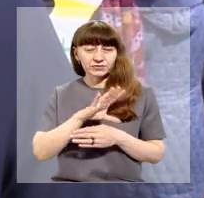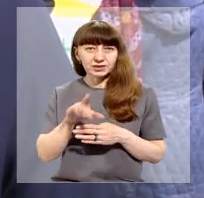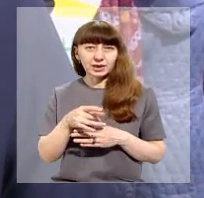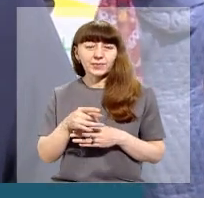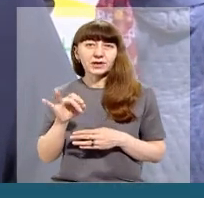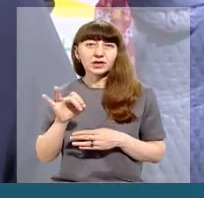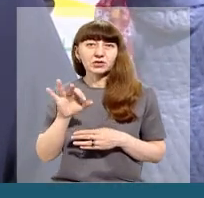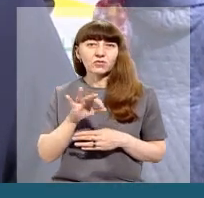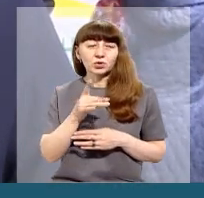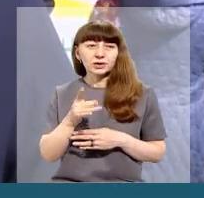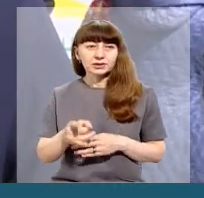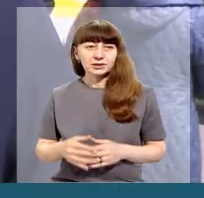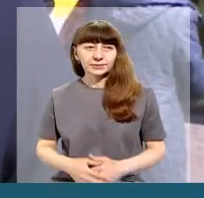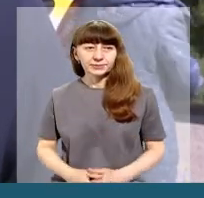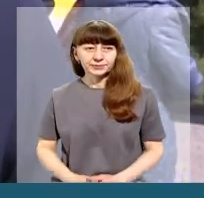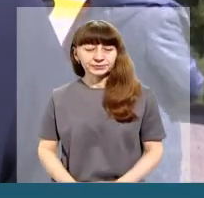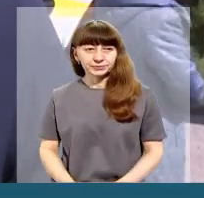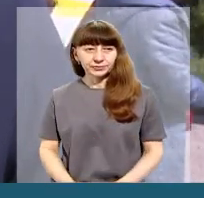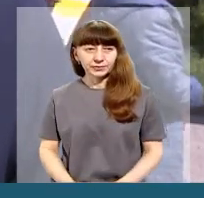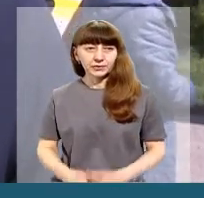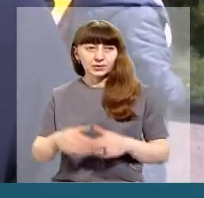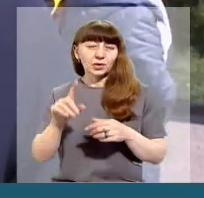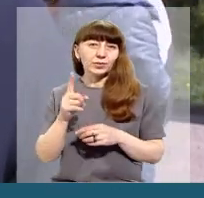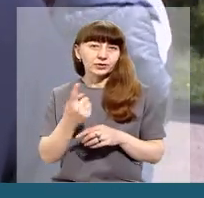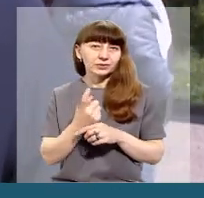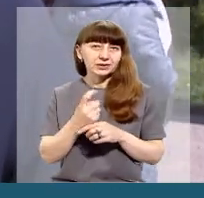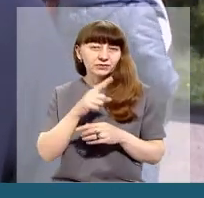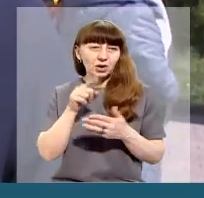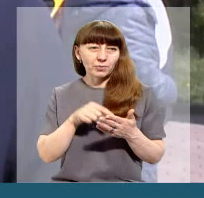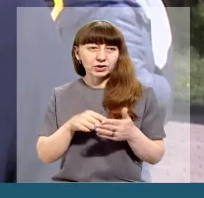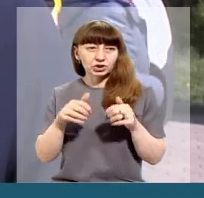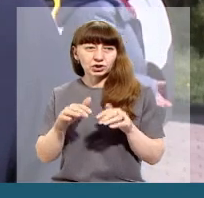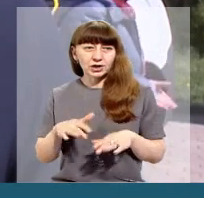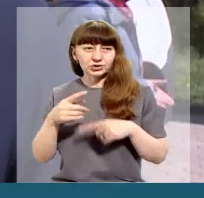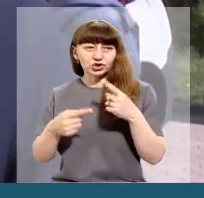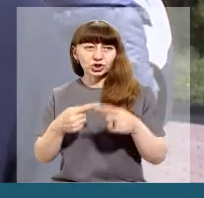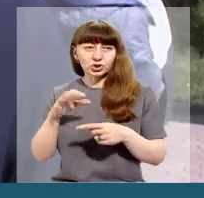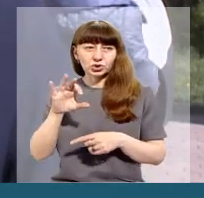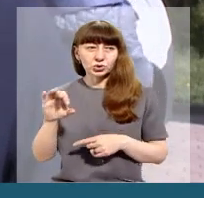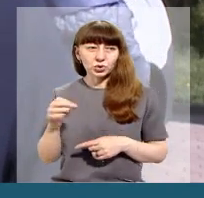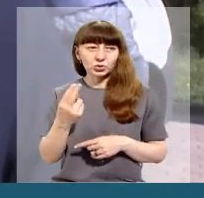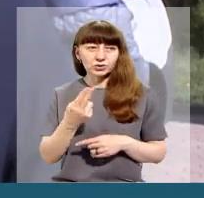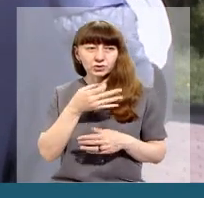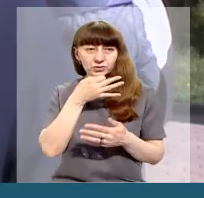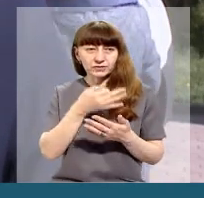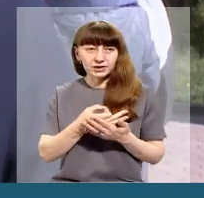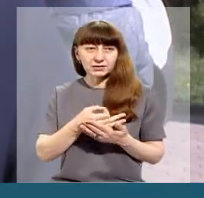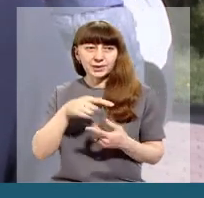инватакси. Поэтому мы такие вопросы решаем вот через социальную ответственность